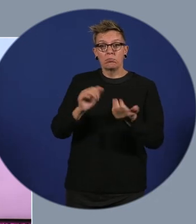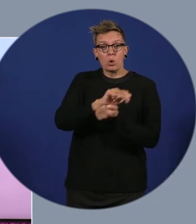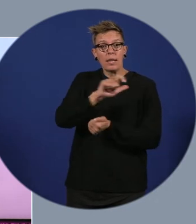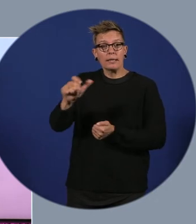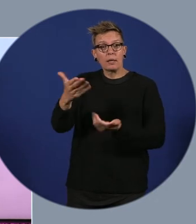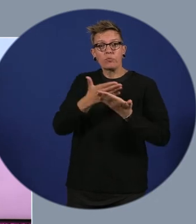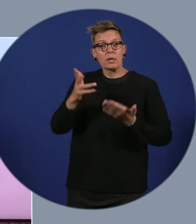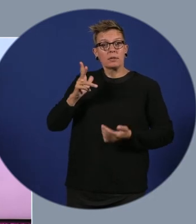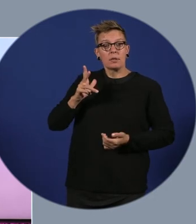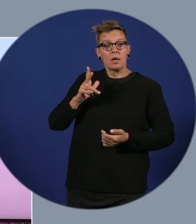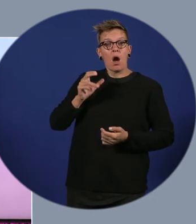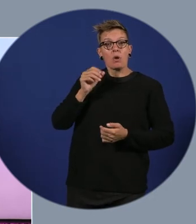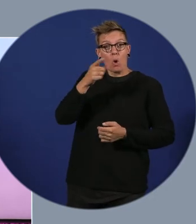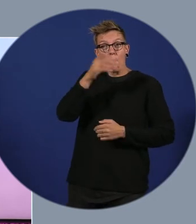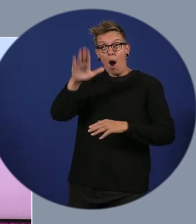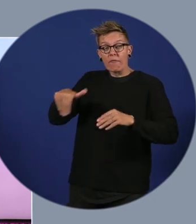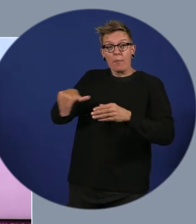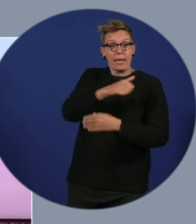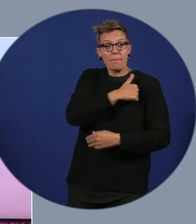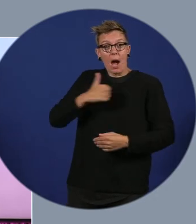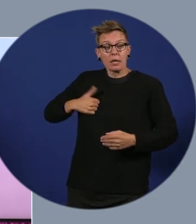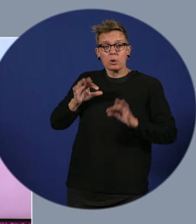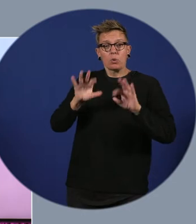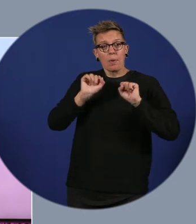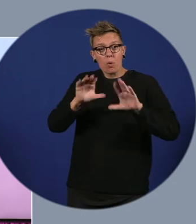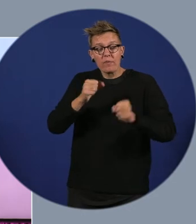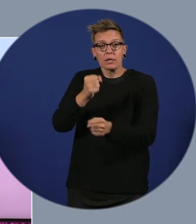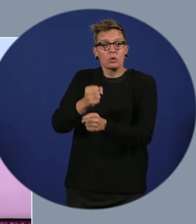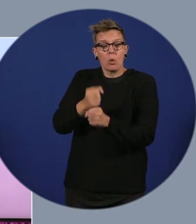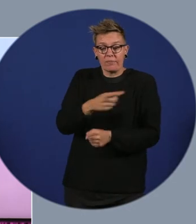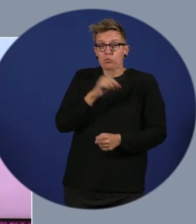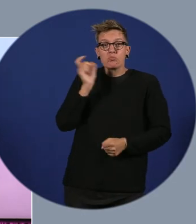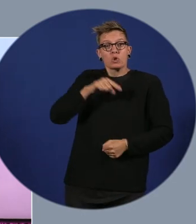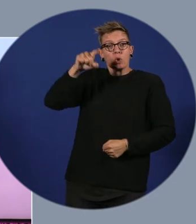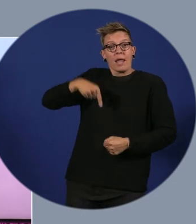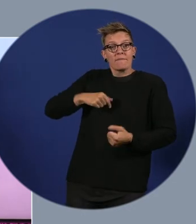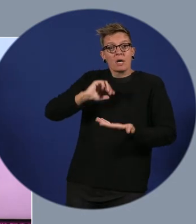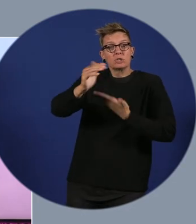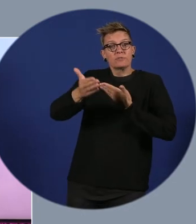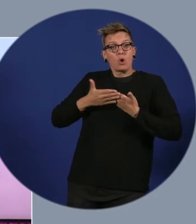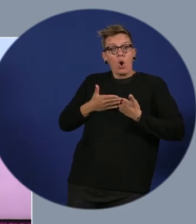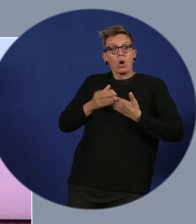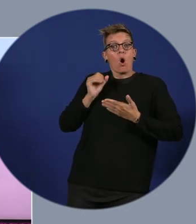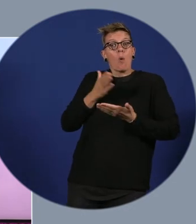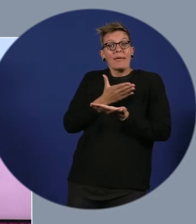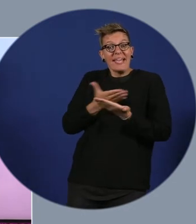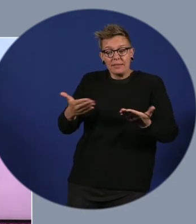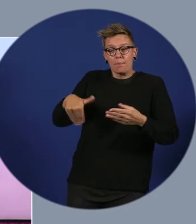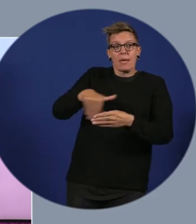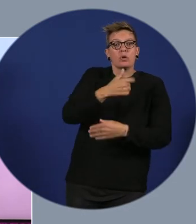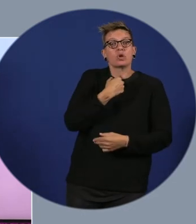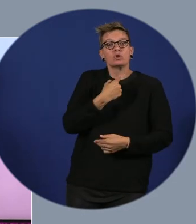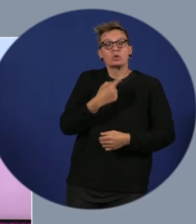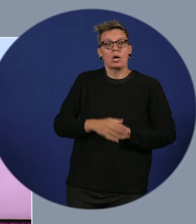politikerna som har suttit vid makten och vad de har gjort och vad de inte har gjort. Så att det är väl åtminstone tre goda skäl till att rösta